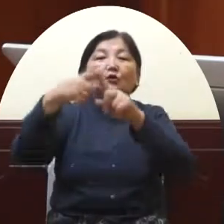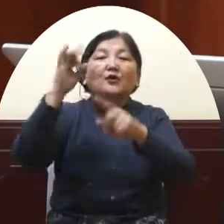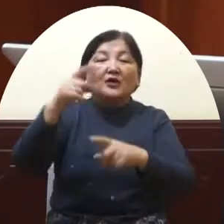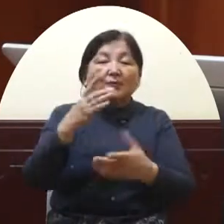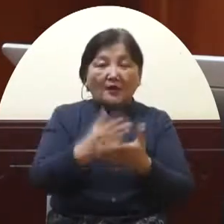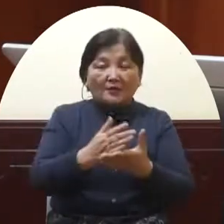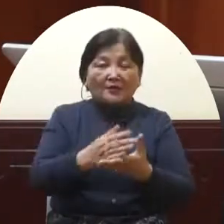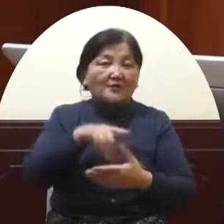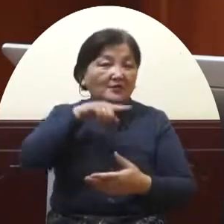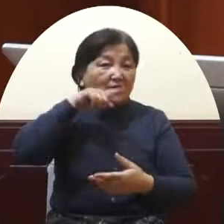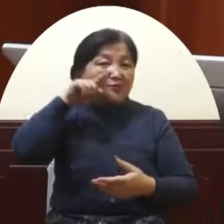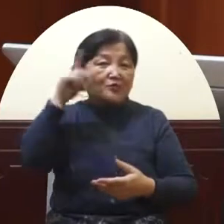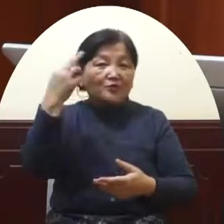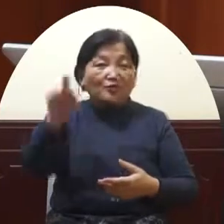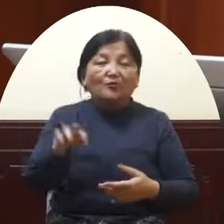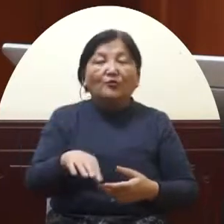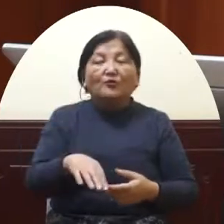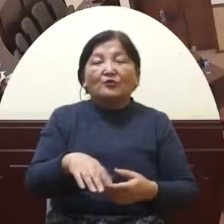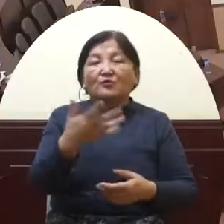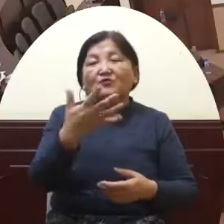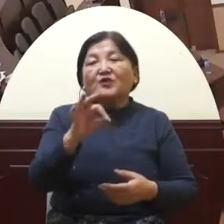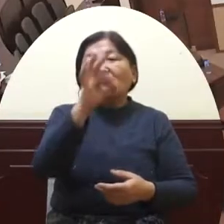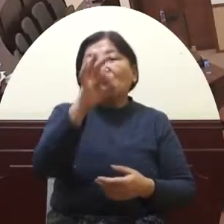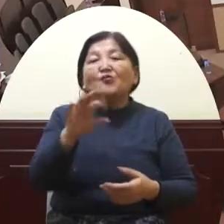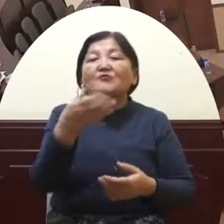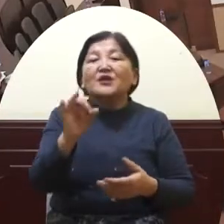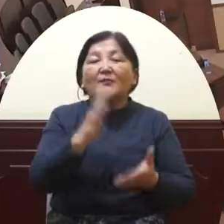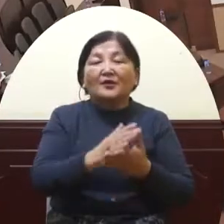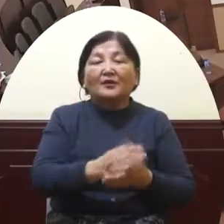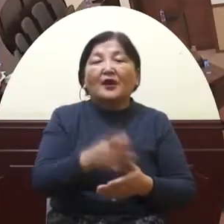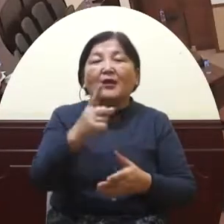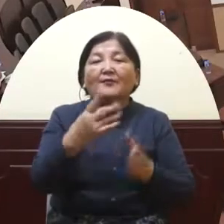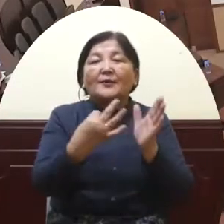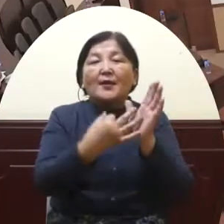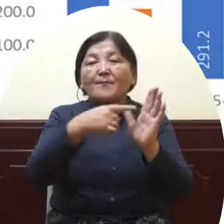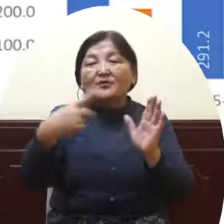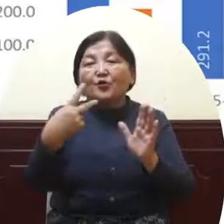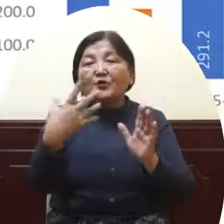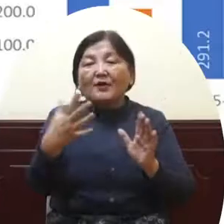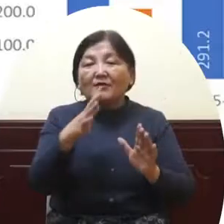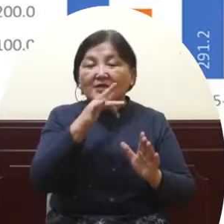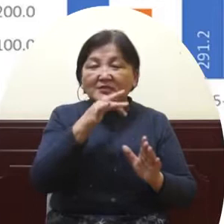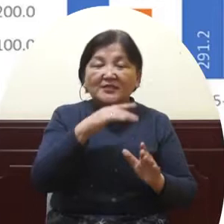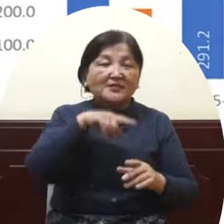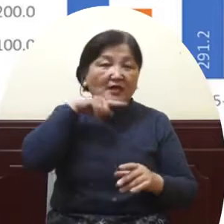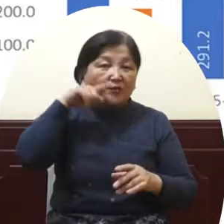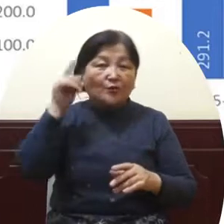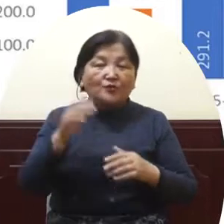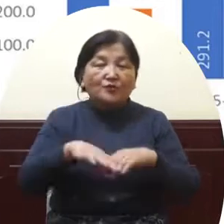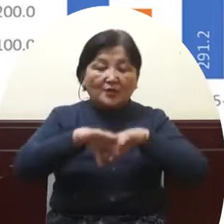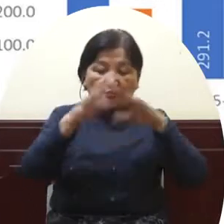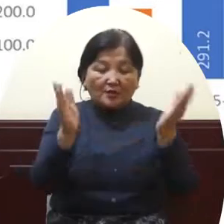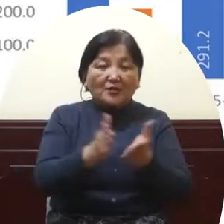Залуучуудын хувьд бол дөнгөж 50% ярцтай оролцдог юм байна. 18-аас 25 насны залуучууд 2016 онд